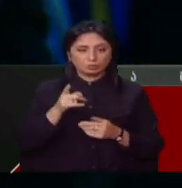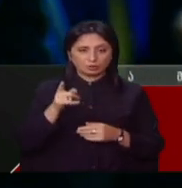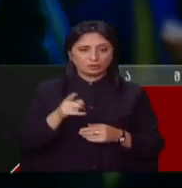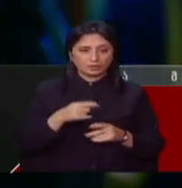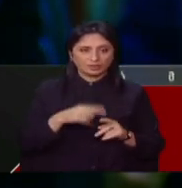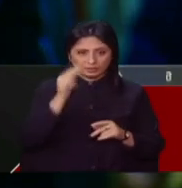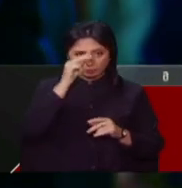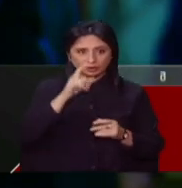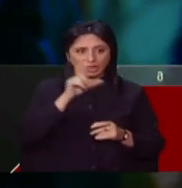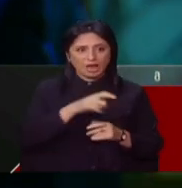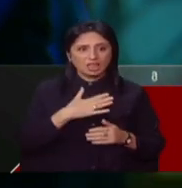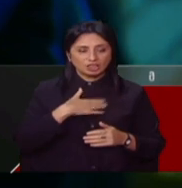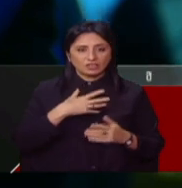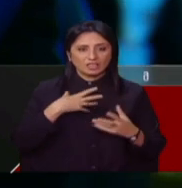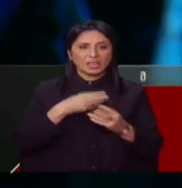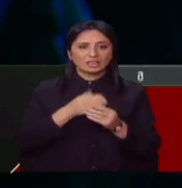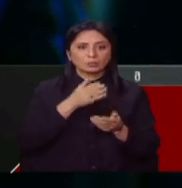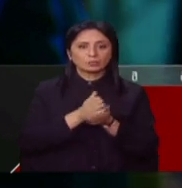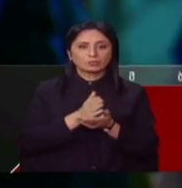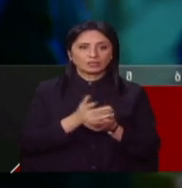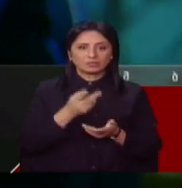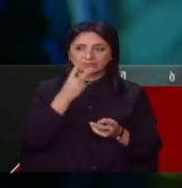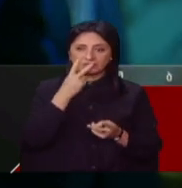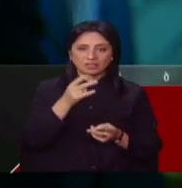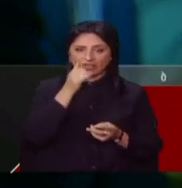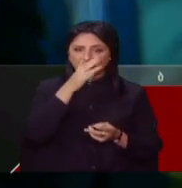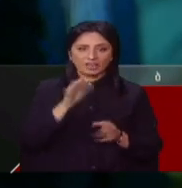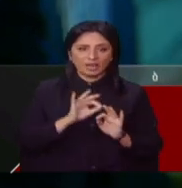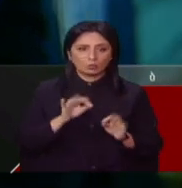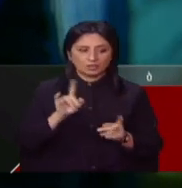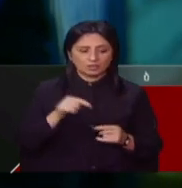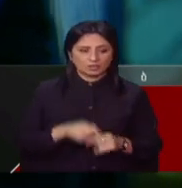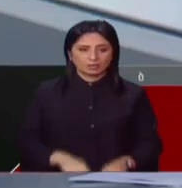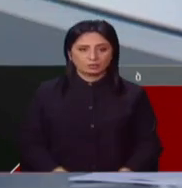წაეღოთ ჩვენი ხალხისგან, სამწუხაროდ როგორ ჩანს ესეც ვერ გაუზიარეთ სათანადო.